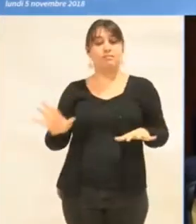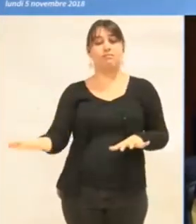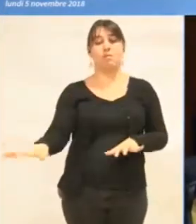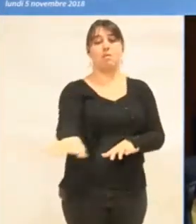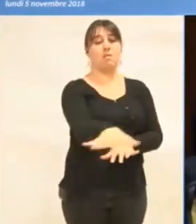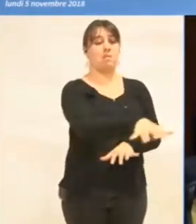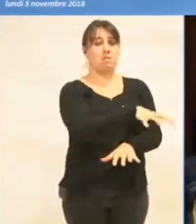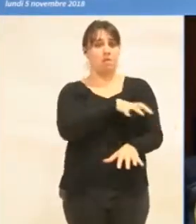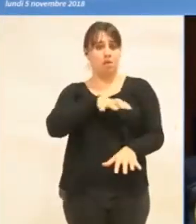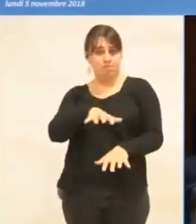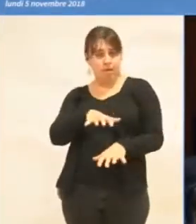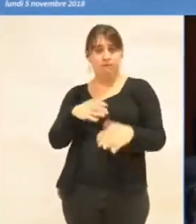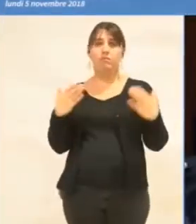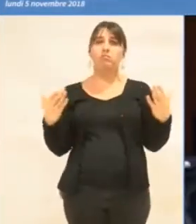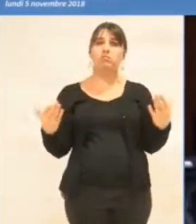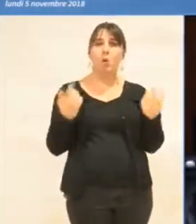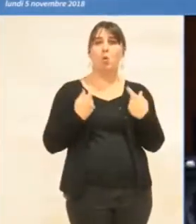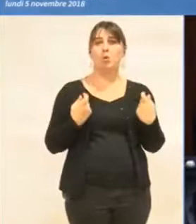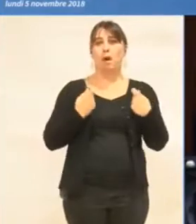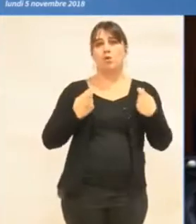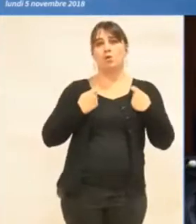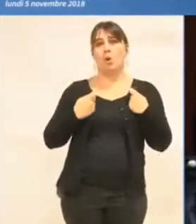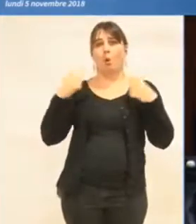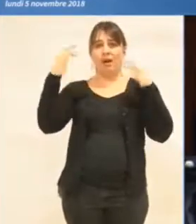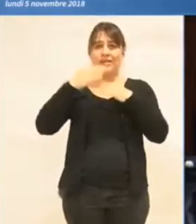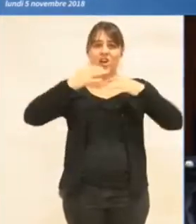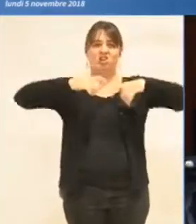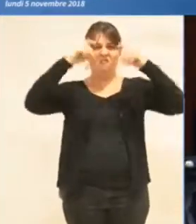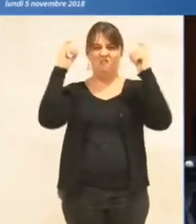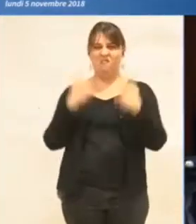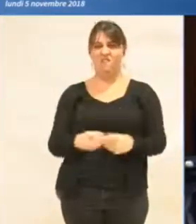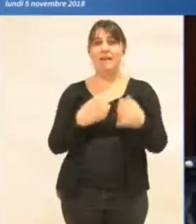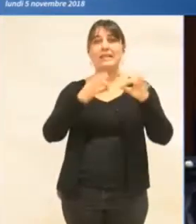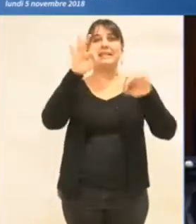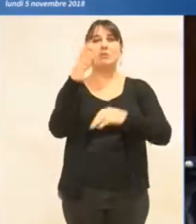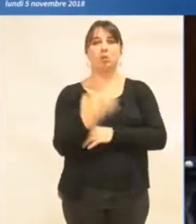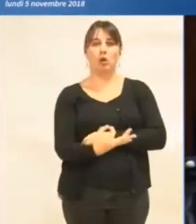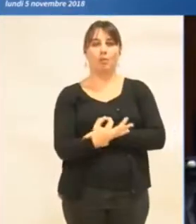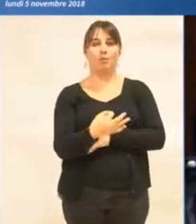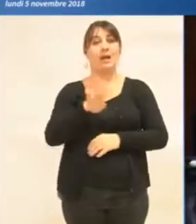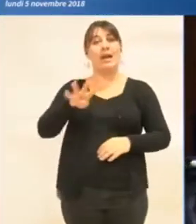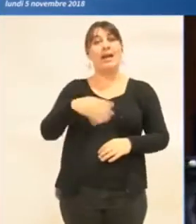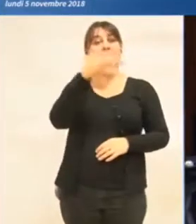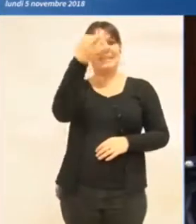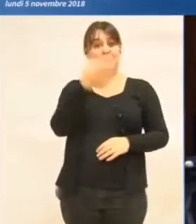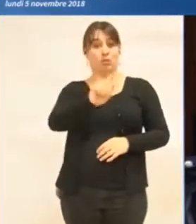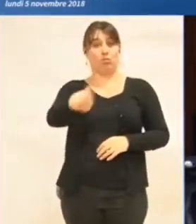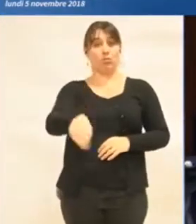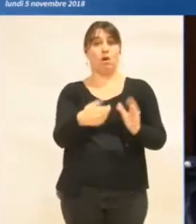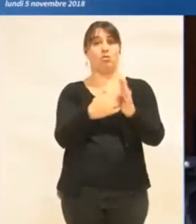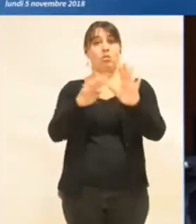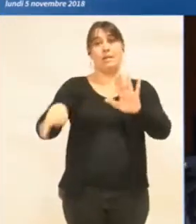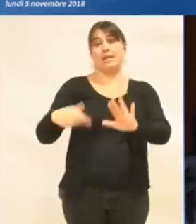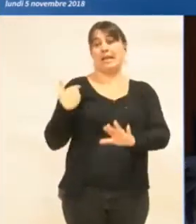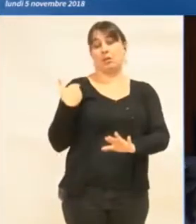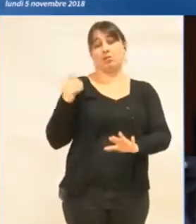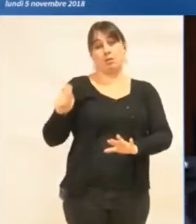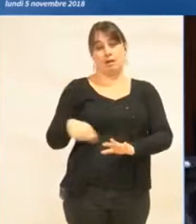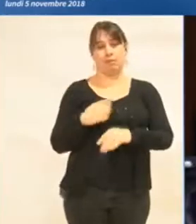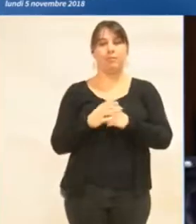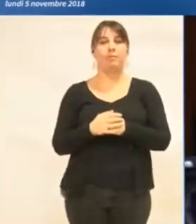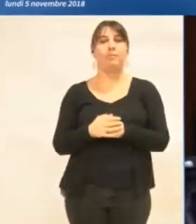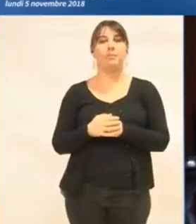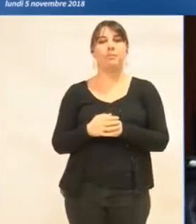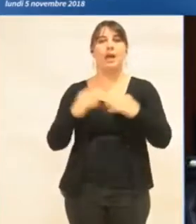Grenoble, la consommation d'énergie a baissé de 10%, 14% attendu en 2014. La production